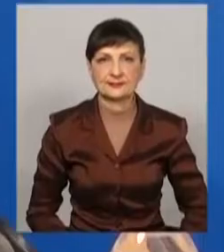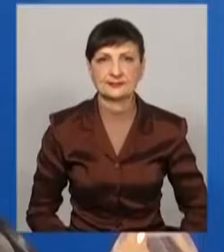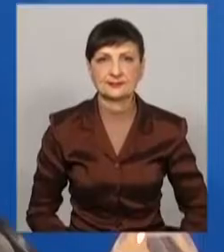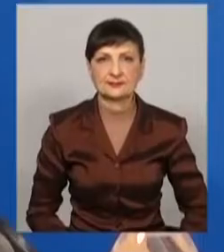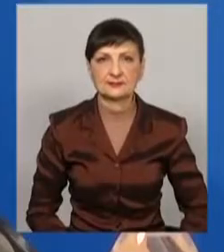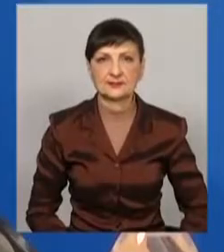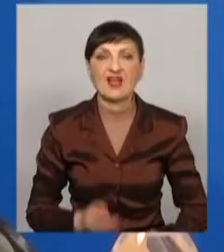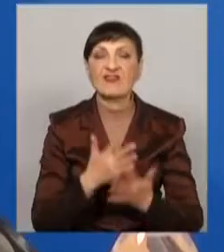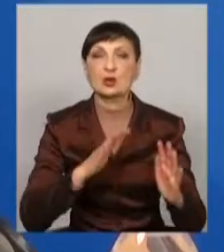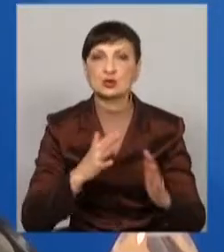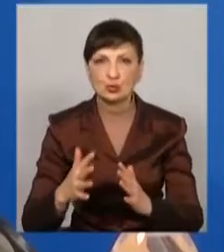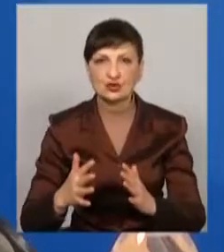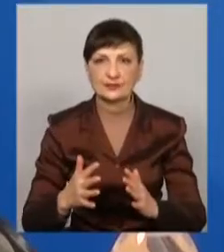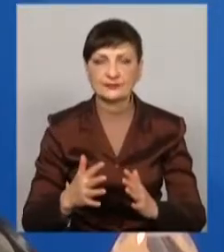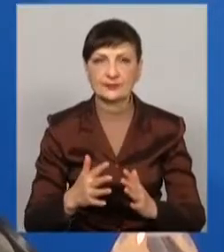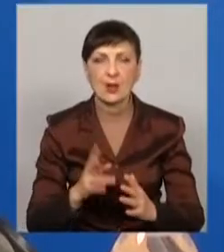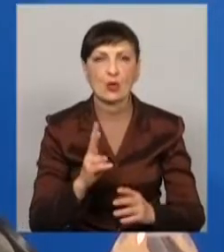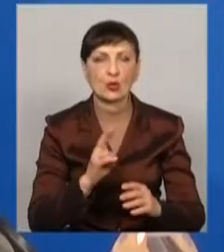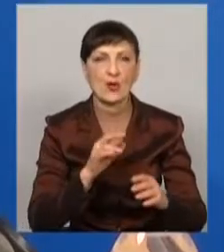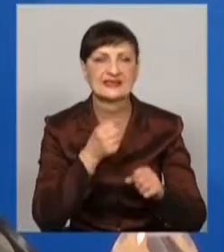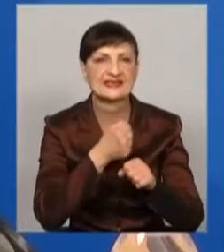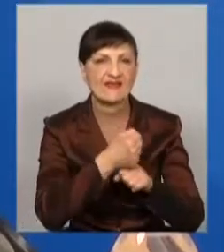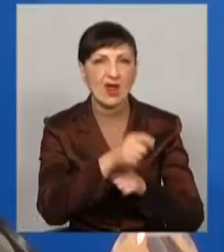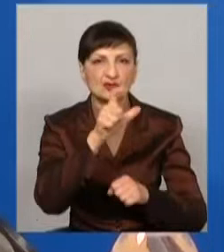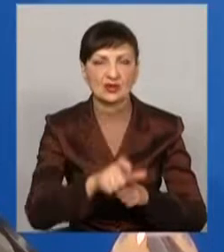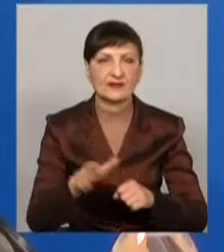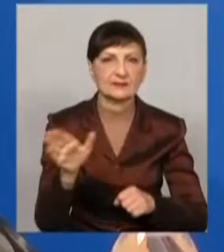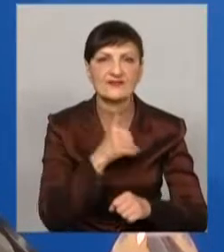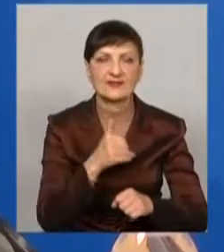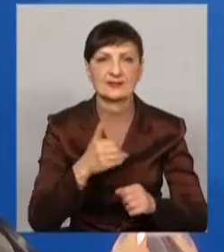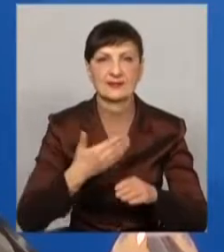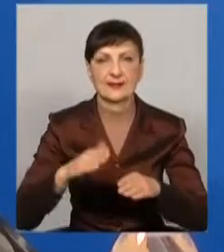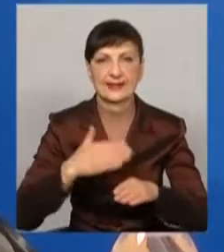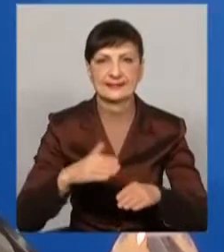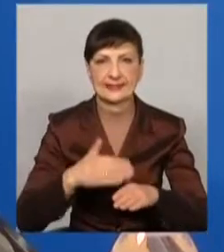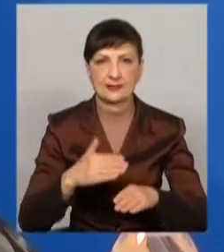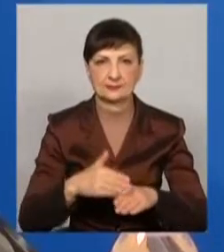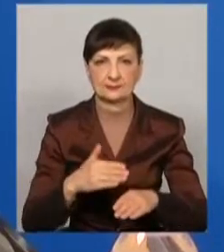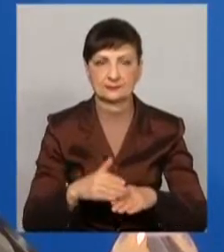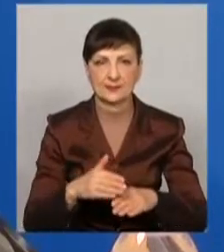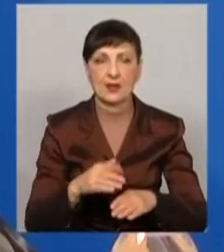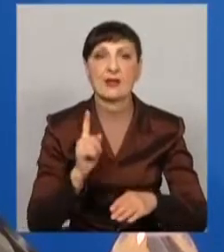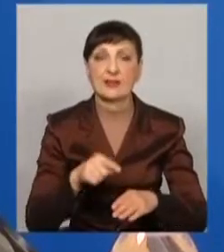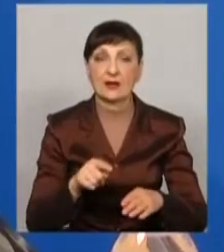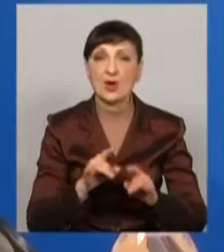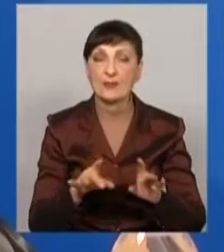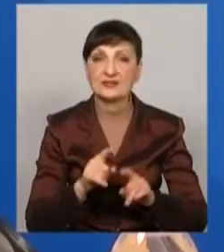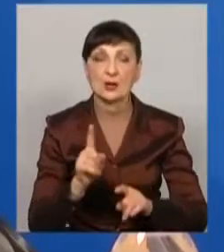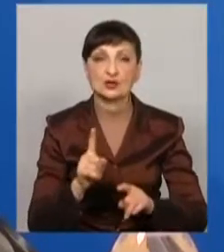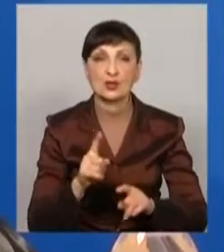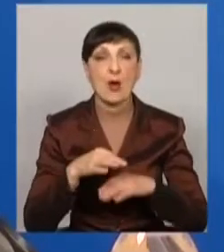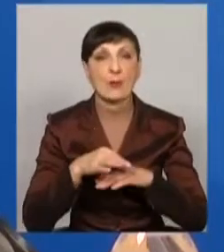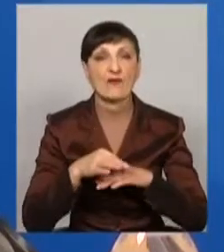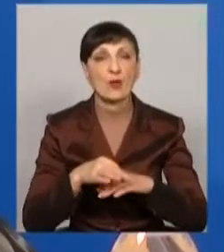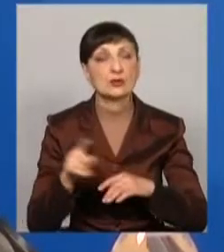В некоторых случаях вынуждают оформить жертву займы в отделении банка на свое имя. В то же время поясняют, что проводится